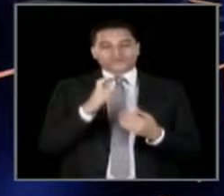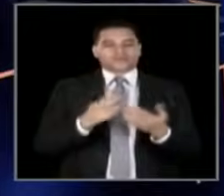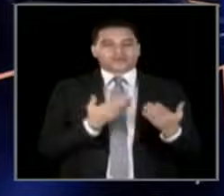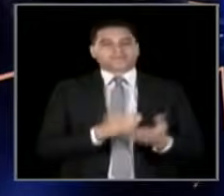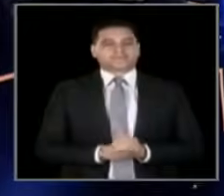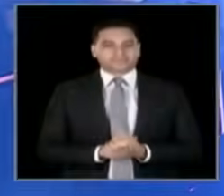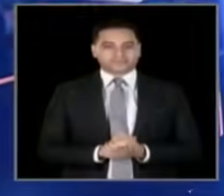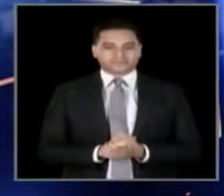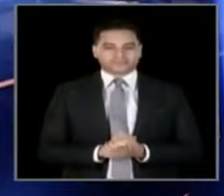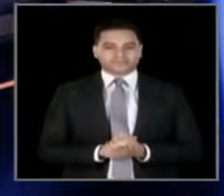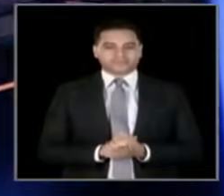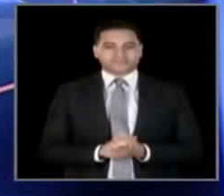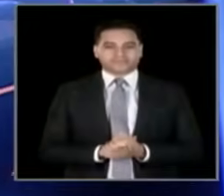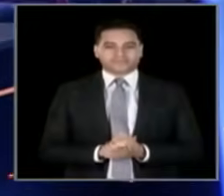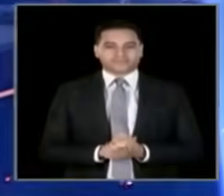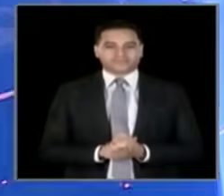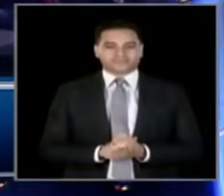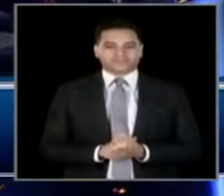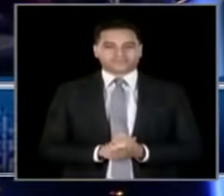هو: